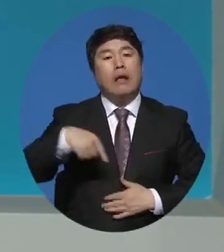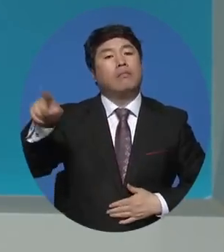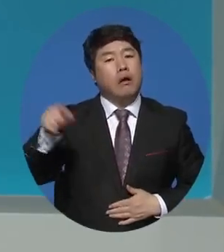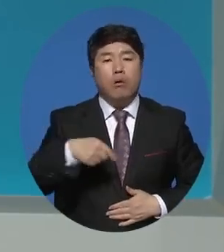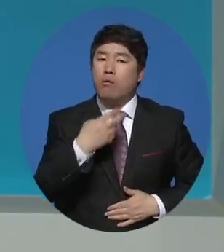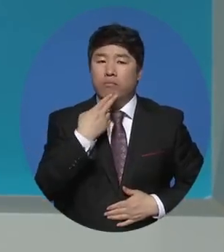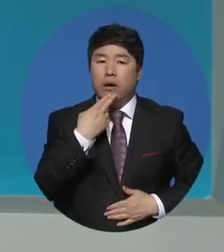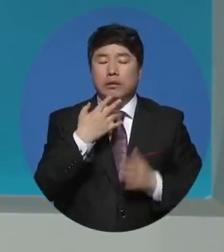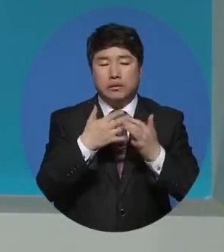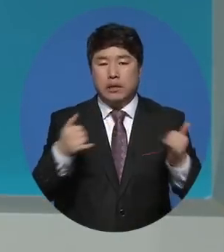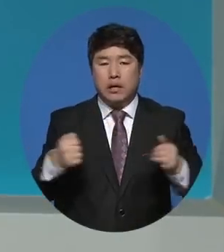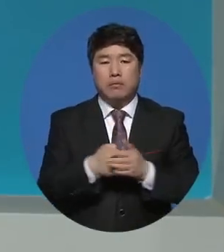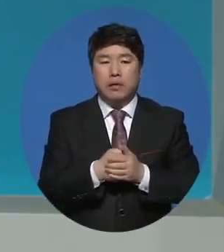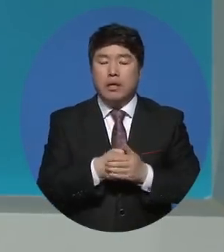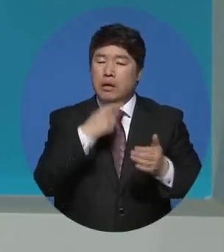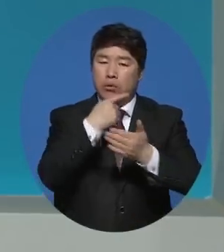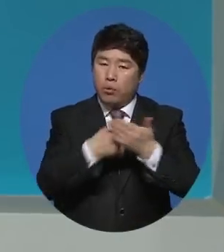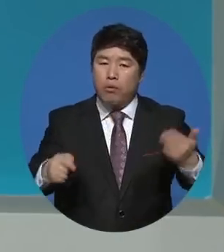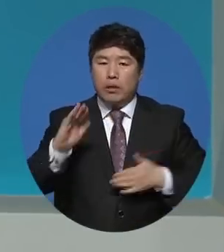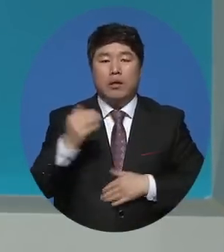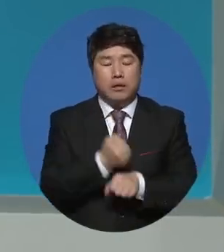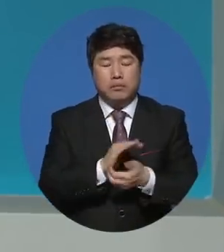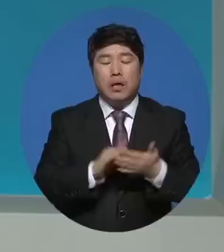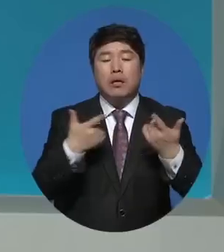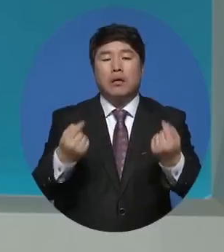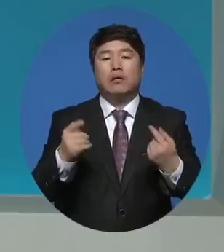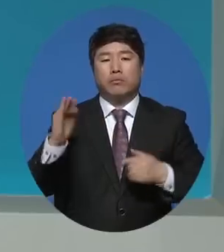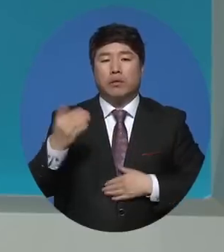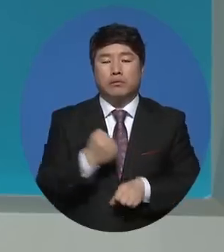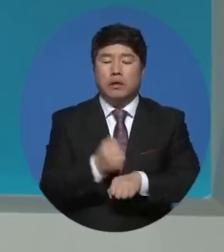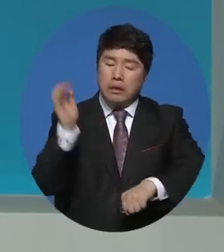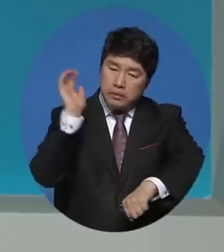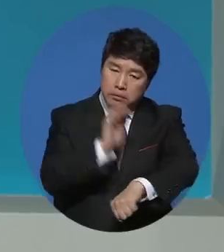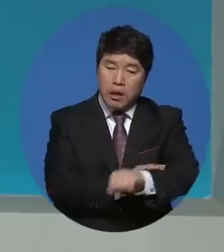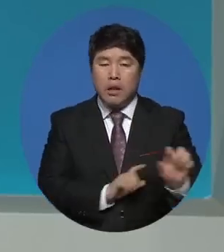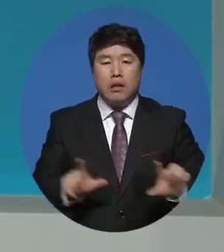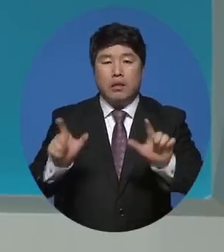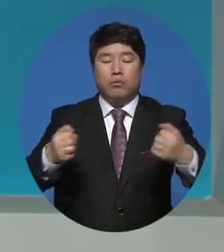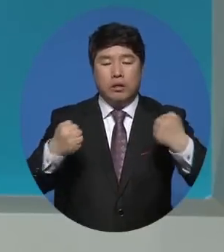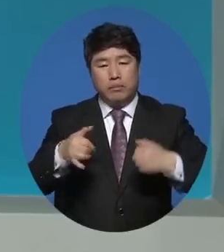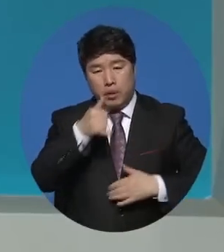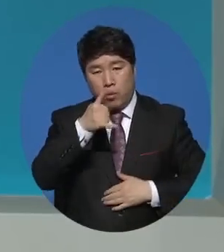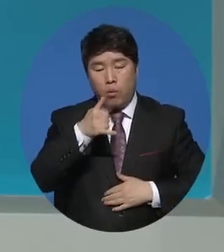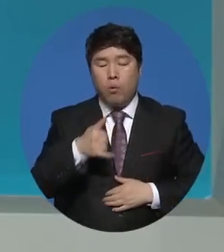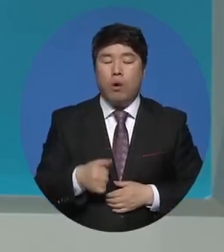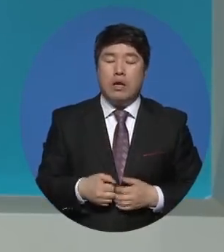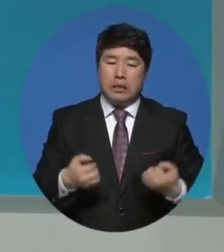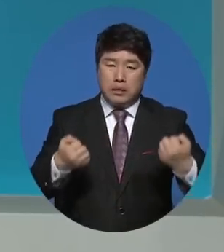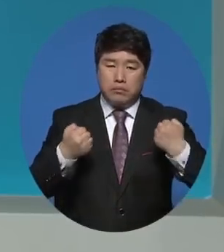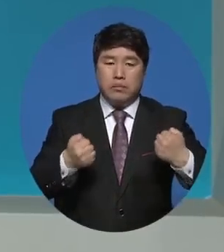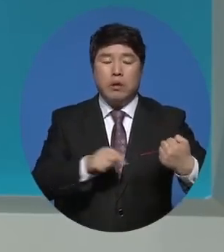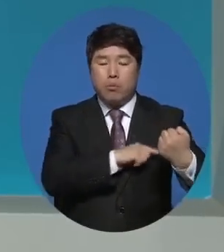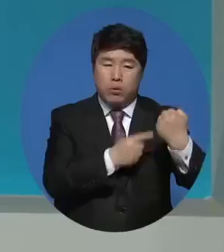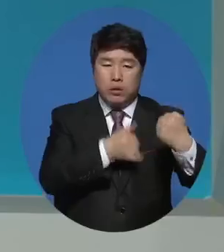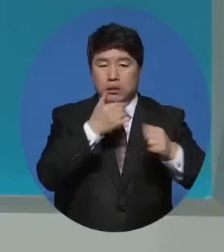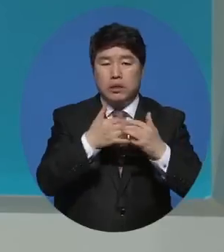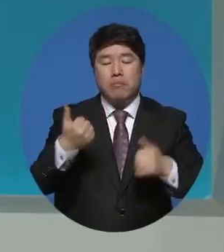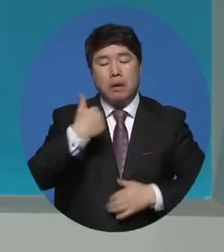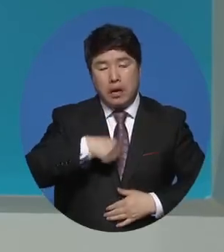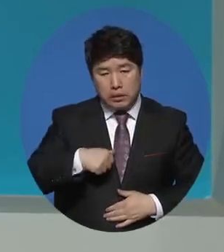사람들 불이익 할 겁니다 이렇게 해서 잘살고 힘 있고 백 있는 사람들 아들들